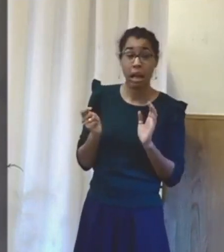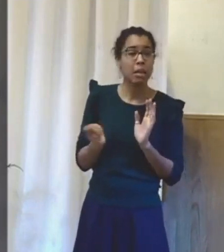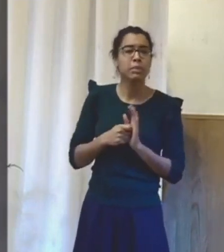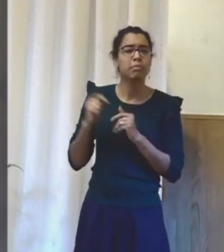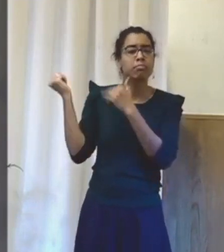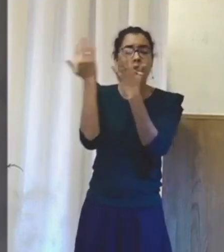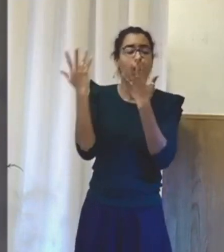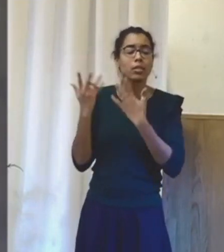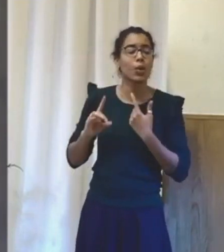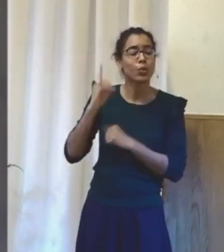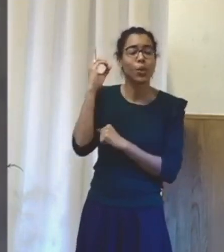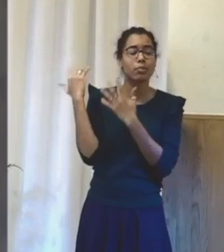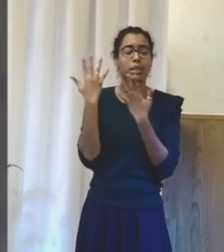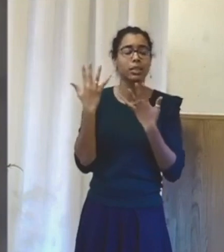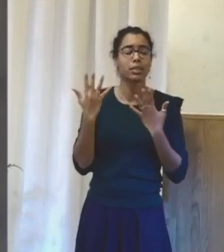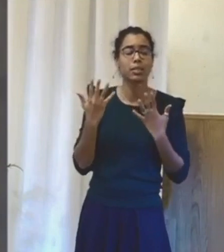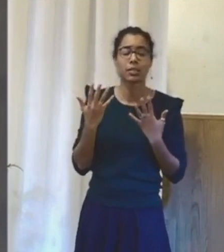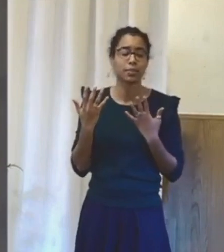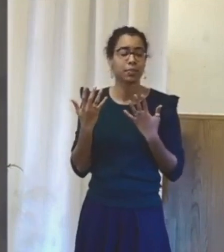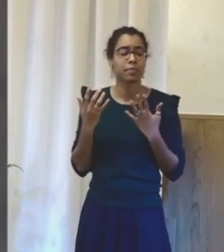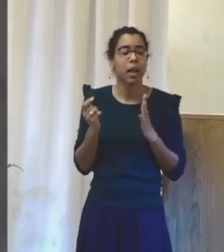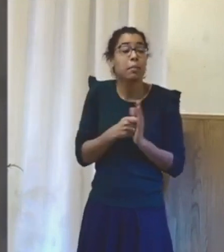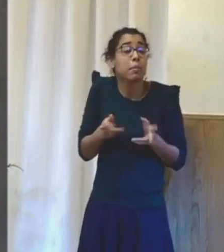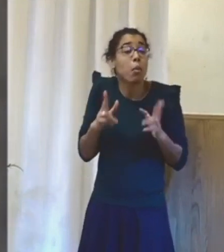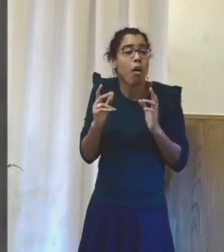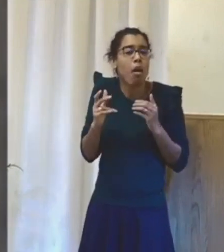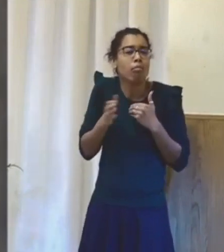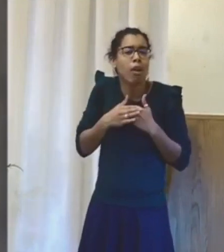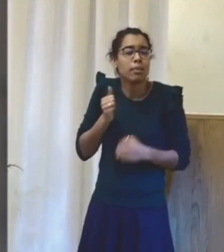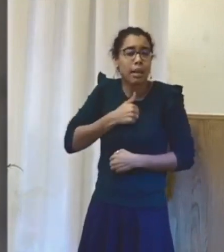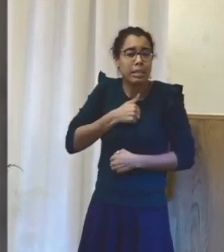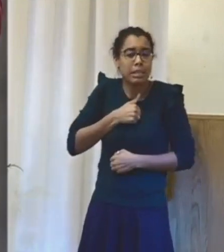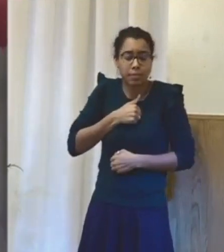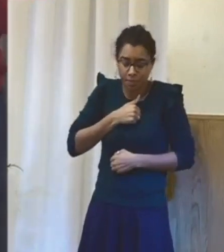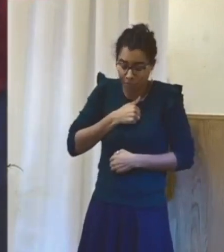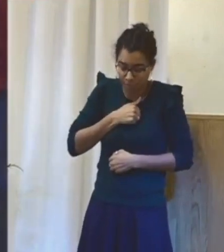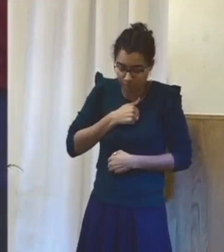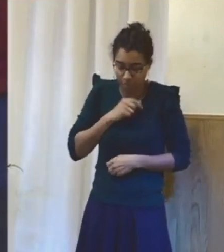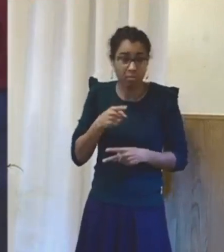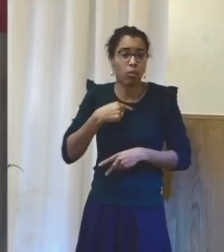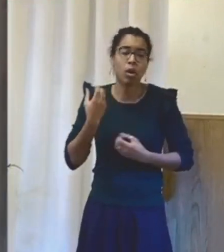Dieu, même dans ces moments intimes, on a tendance à